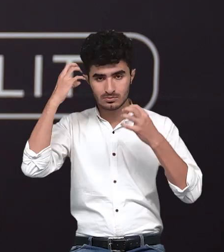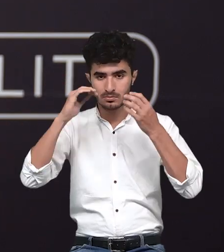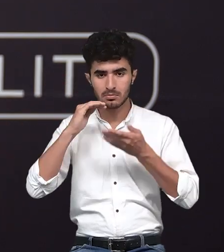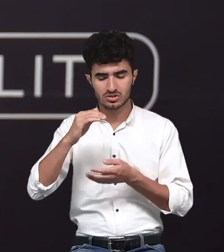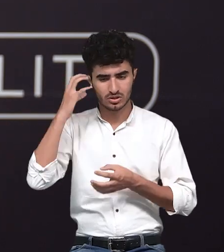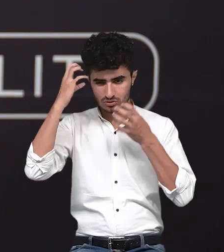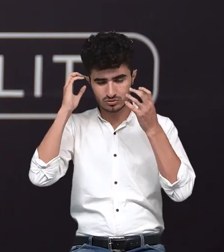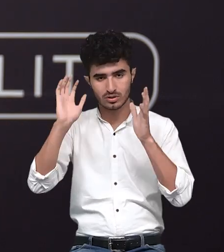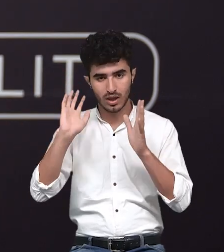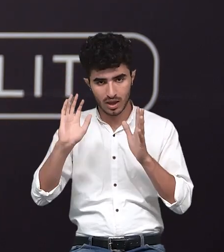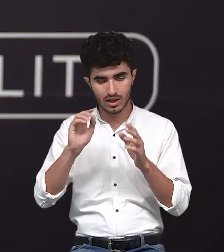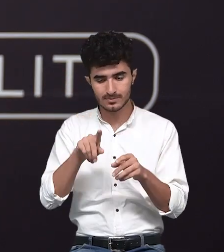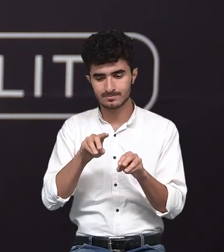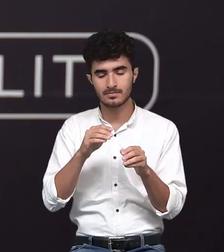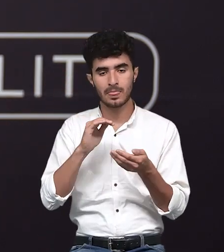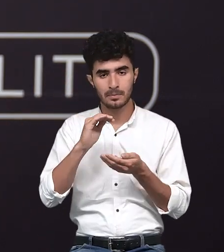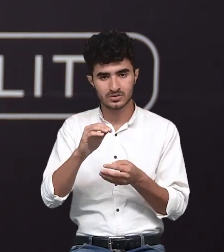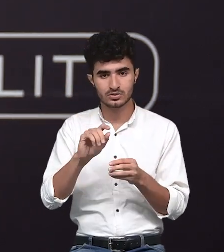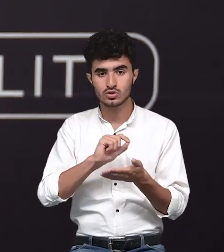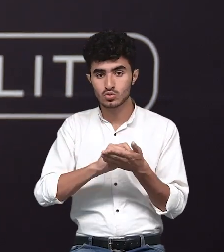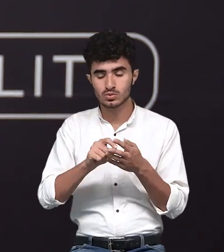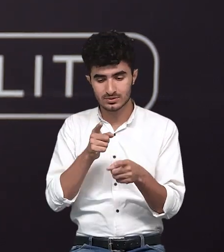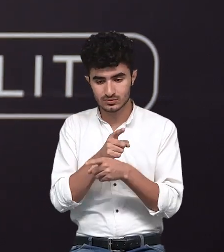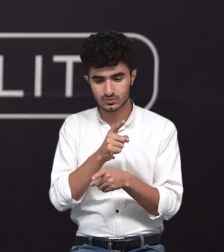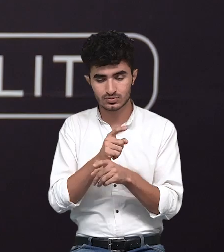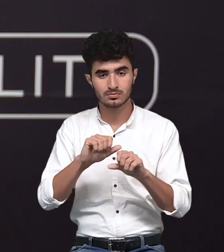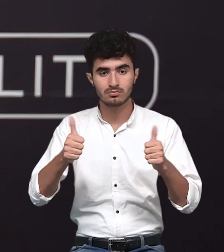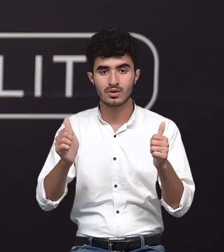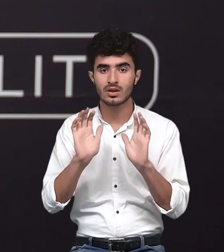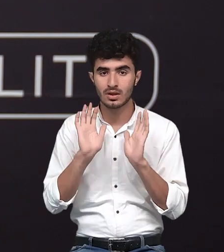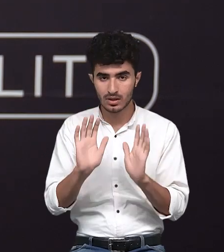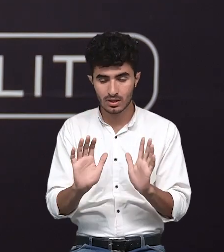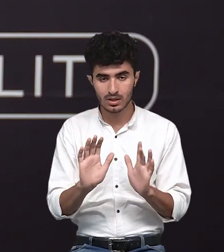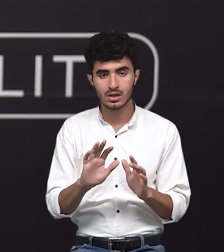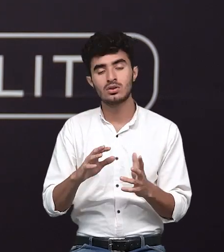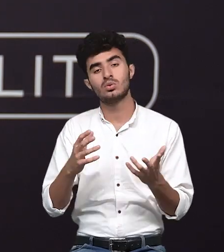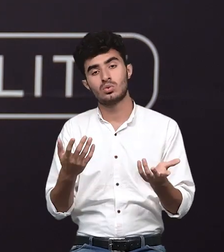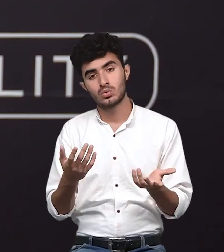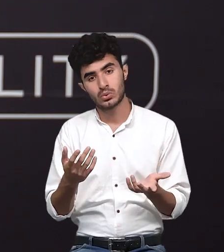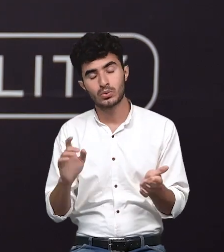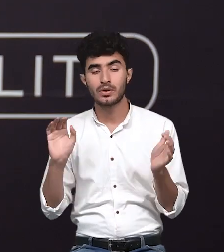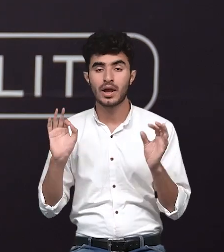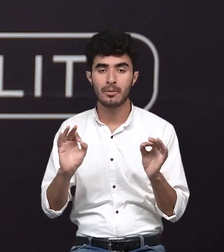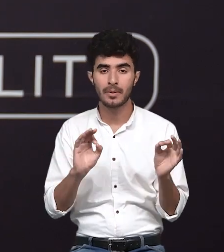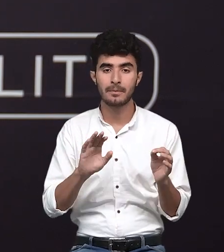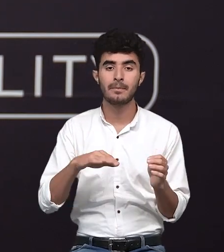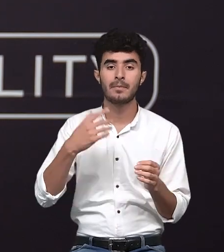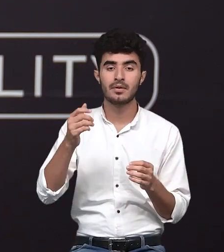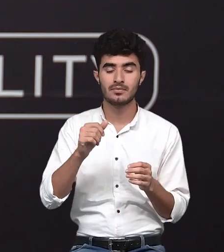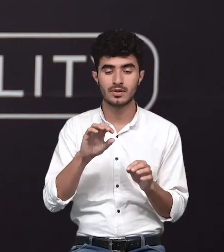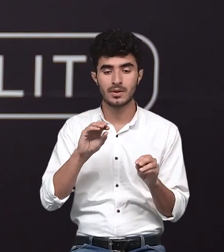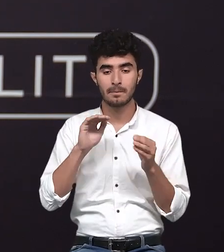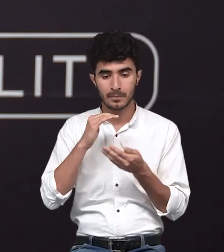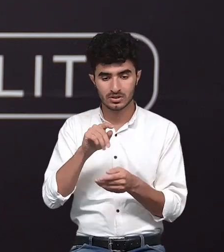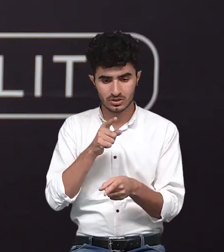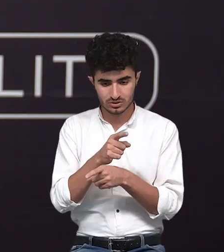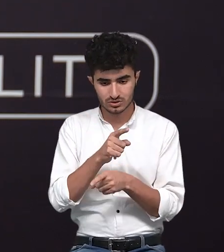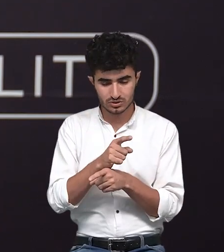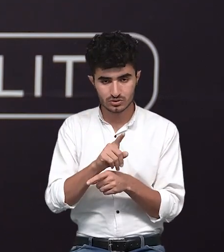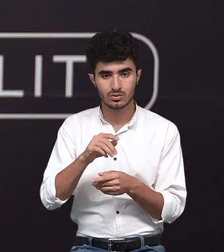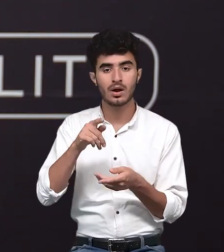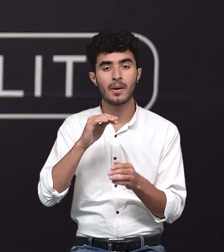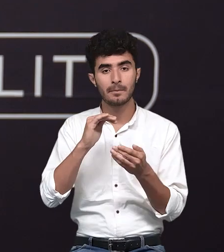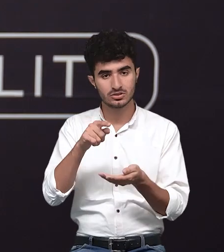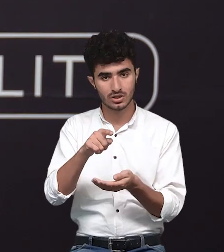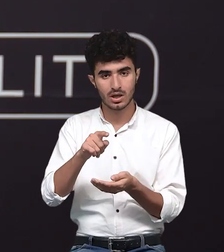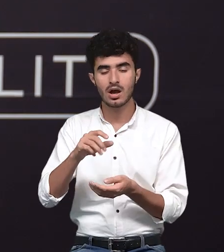تو پیرنٹس کو بھی گائیڈ کرے گا کہ اصل بات کیا ہے، کیوں یہ اس اینگر کا شکار ہے۔ اس کے اینگر کو وہی ہم کوئی چینل دے سکتے